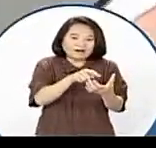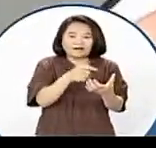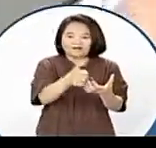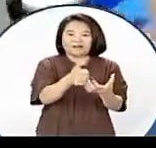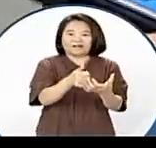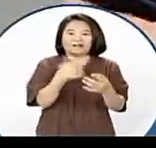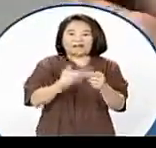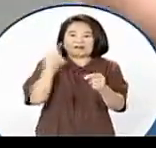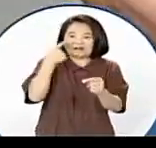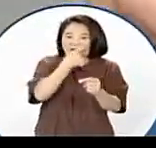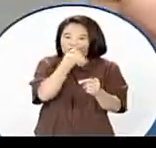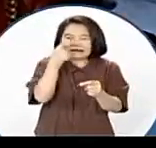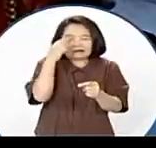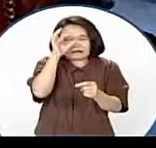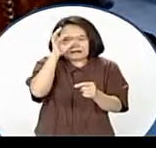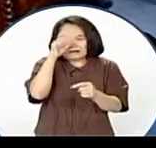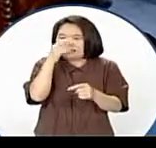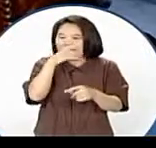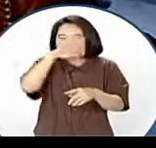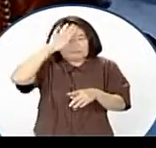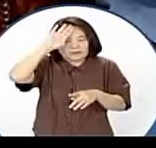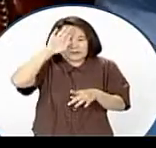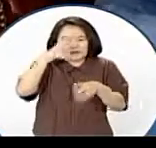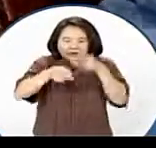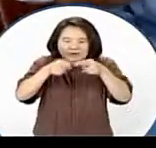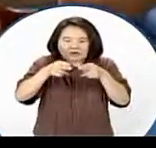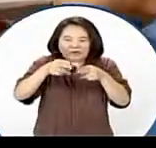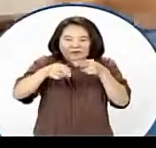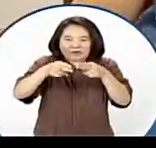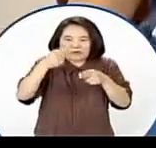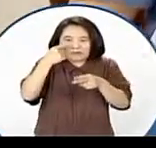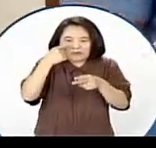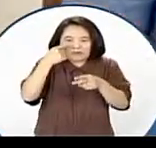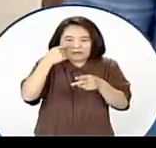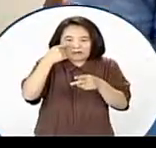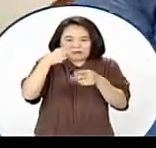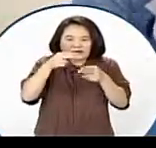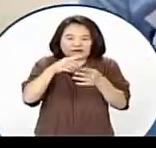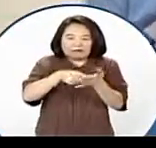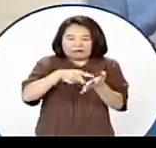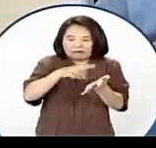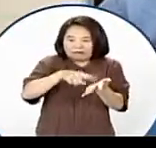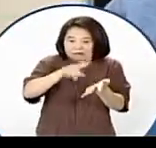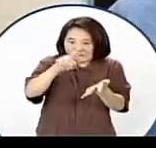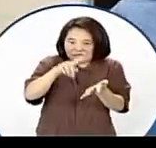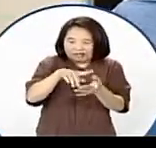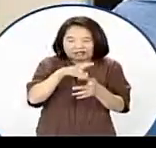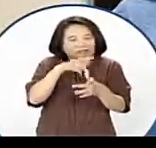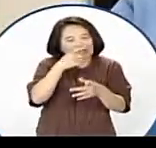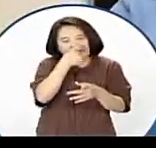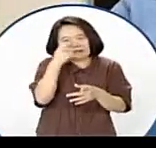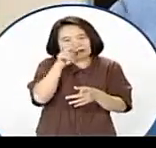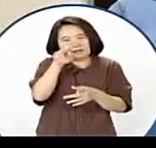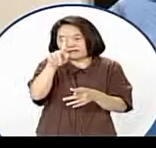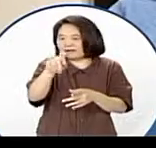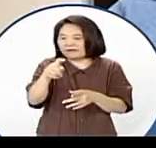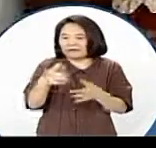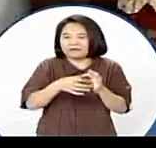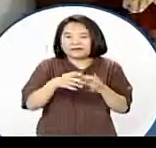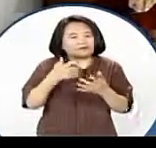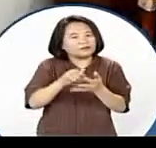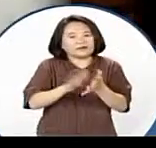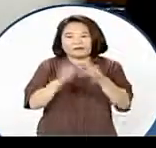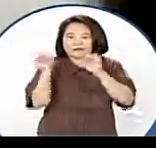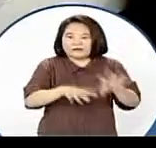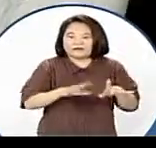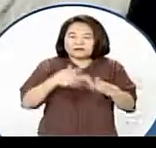六年前，木竹出的问题，作为十一百个子孙含黑木以后，马家就看不到一时风气之家。不过，第二卢卡尼